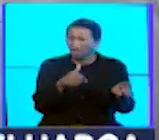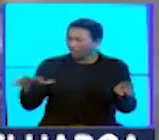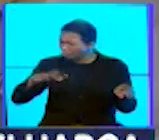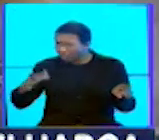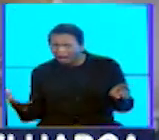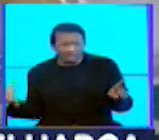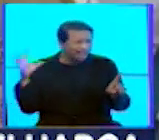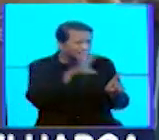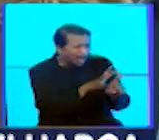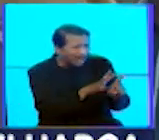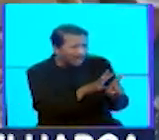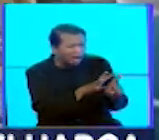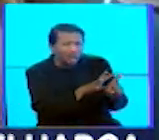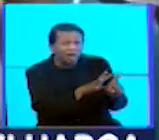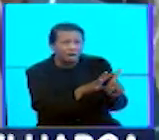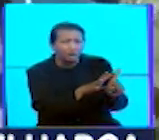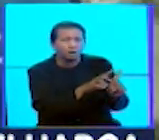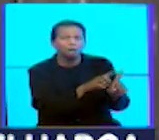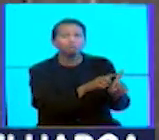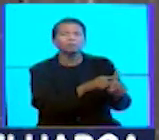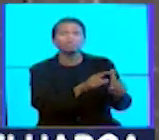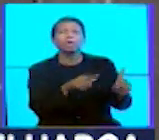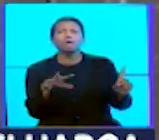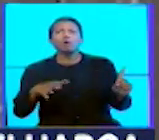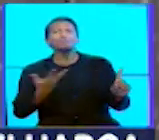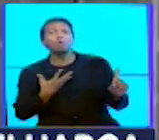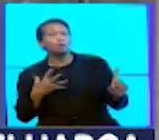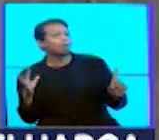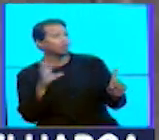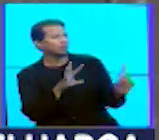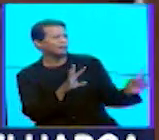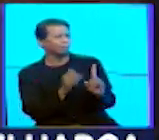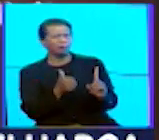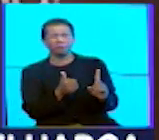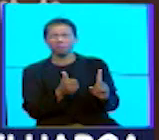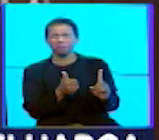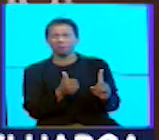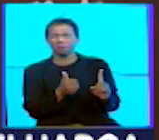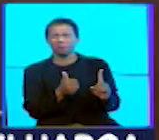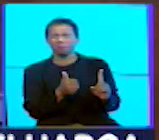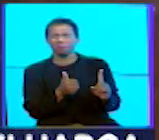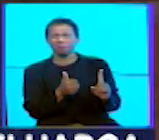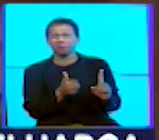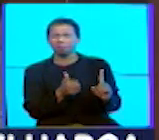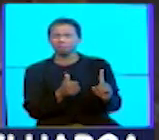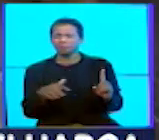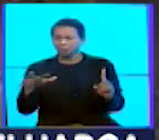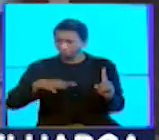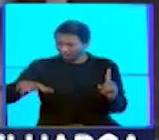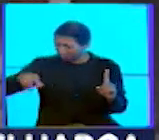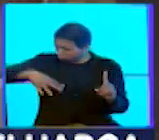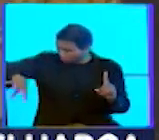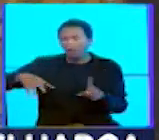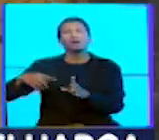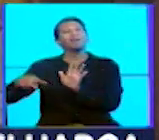diperbolehkan untuk dijenguk. Saat mendampingi pasien, keluarga yang negatif COVID-19 juga tidak mengenakan